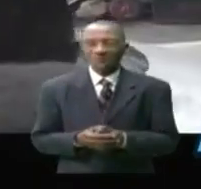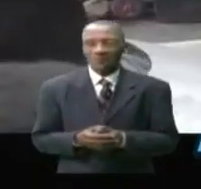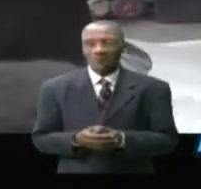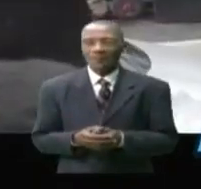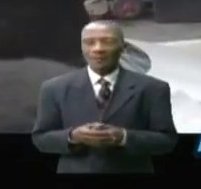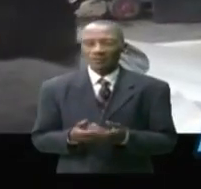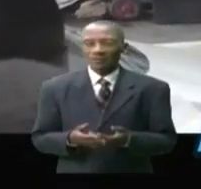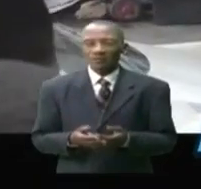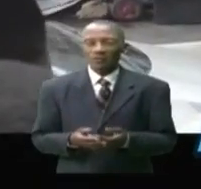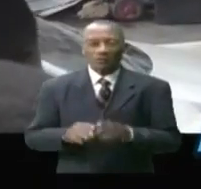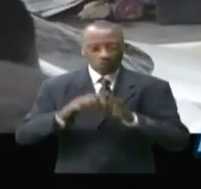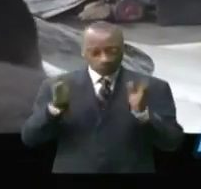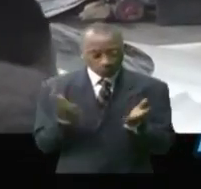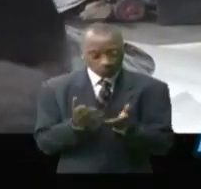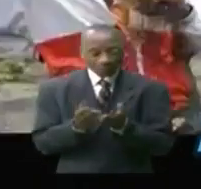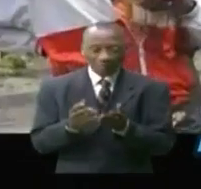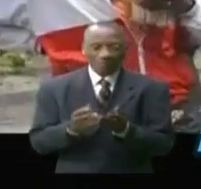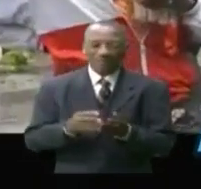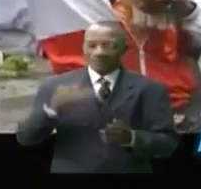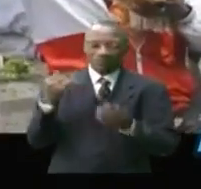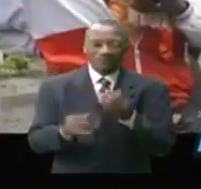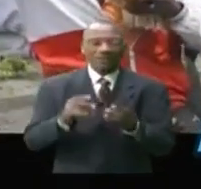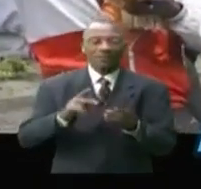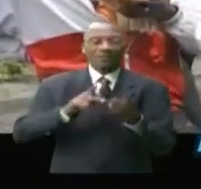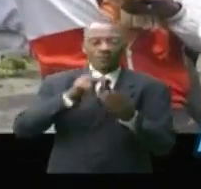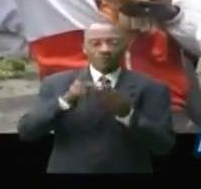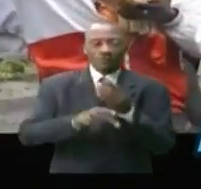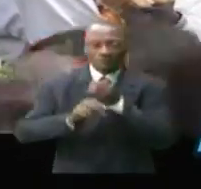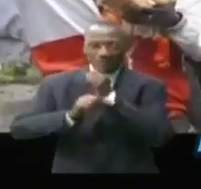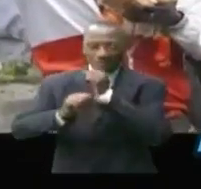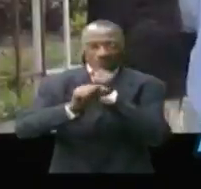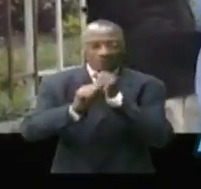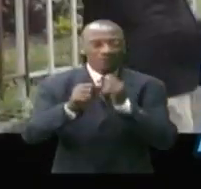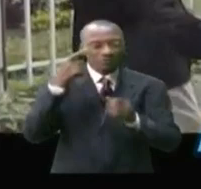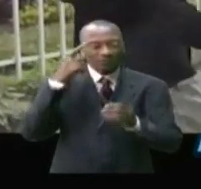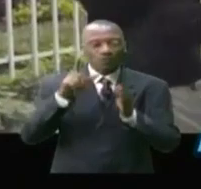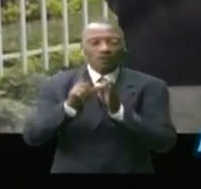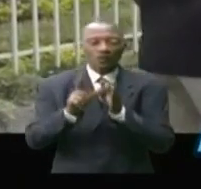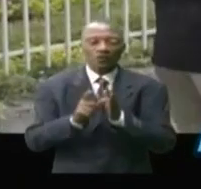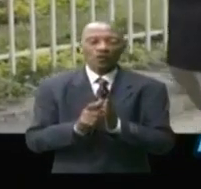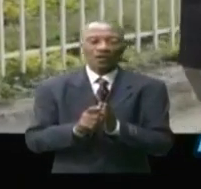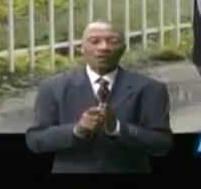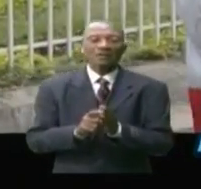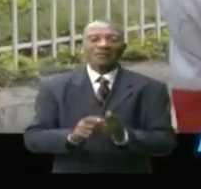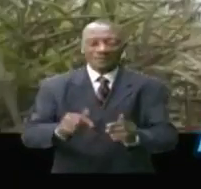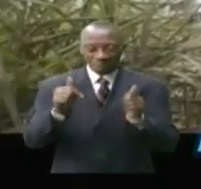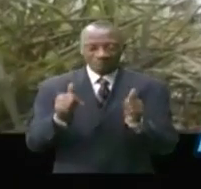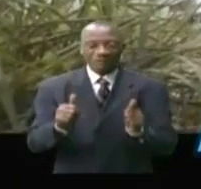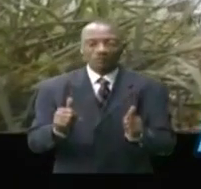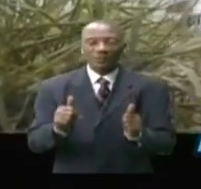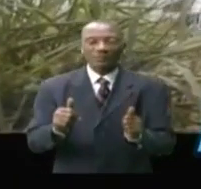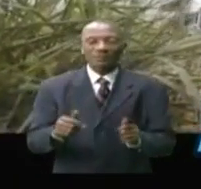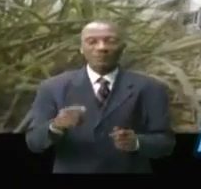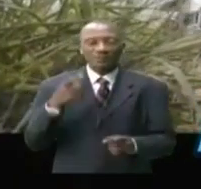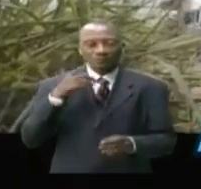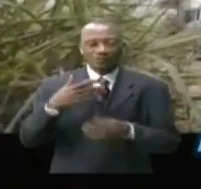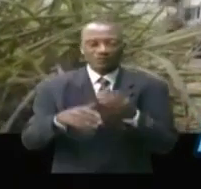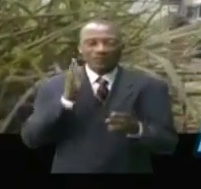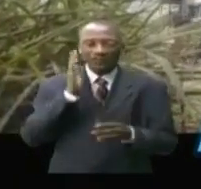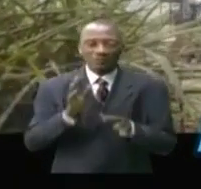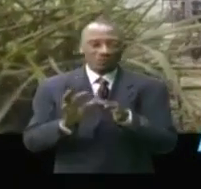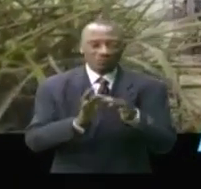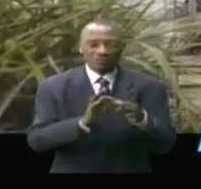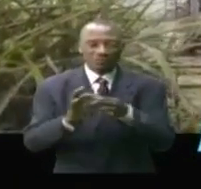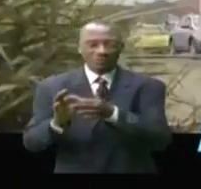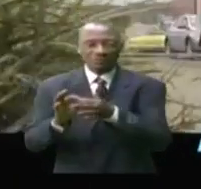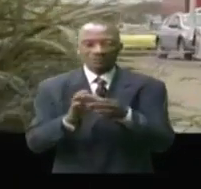de ce projet de sensibilisation sur les textes de loi favorables à l'entrepreneuriat féminin organisé par CAFCO en partenariat avec